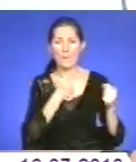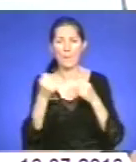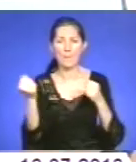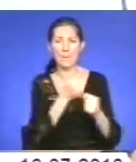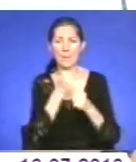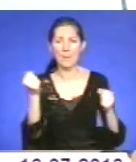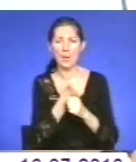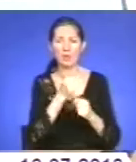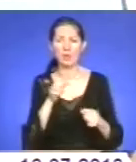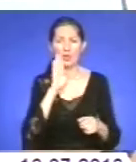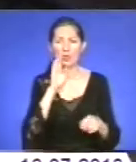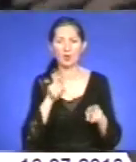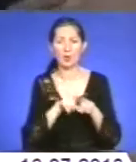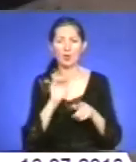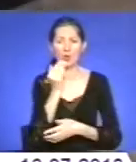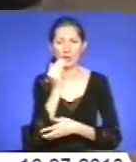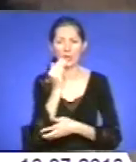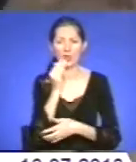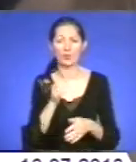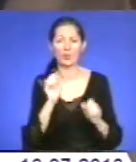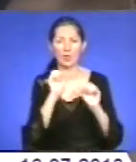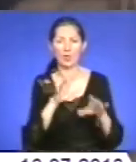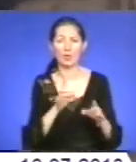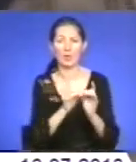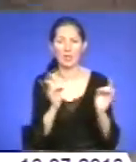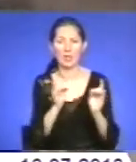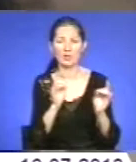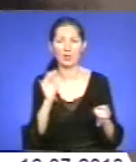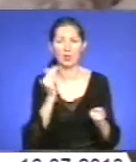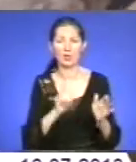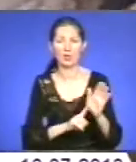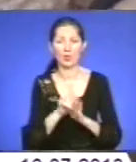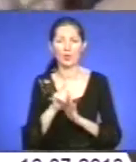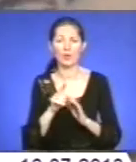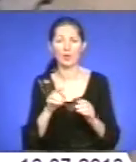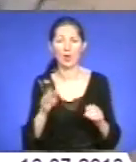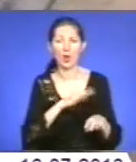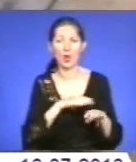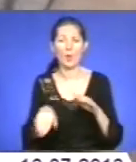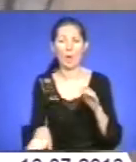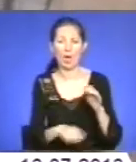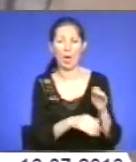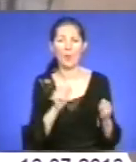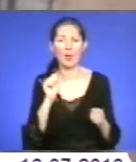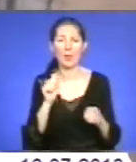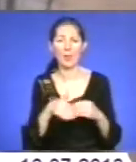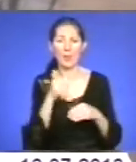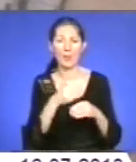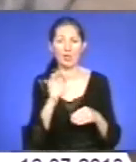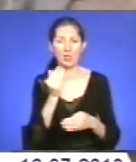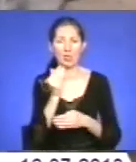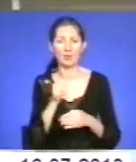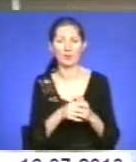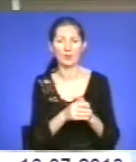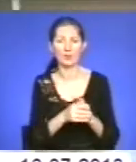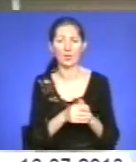і почав наносити численні, множинні удари по тілу цієї дитинки. Розв'язка конфлікту була фатальною. Власне,